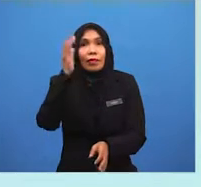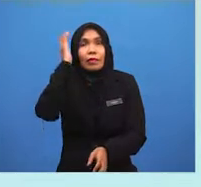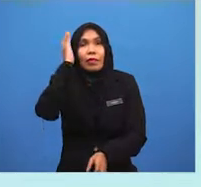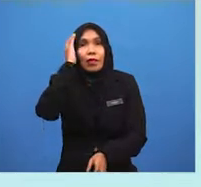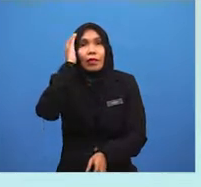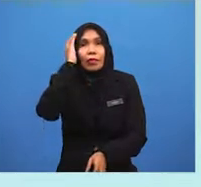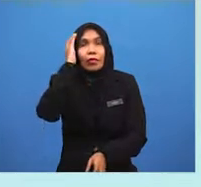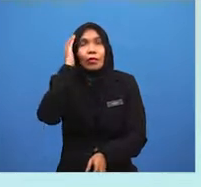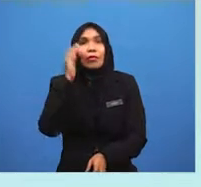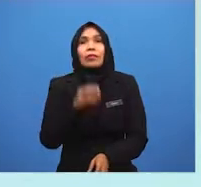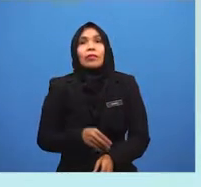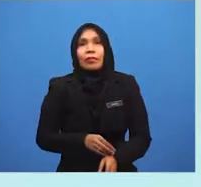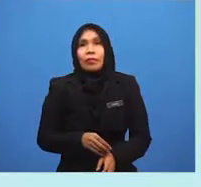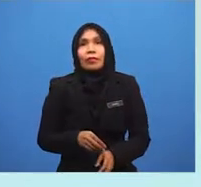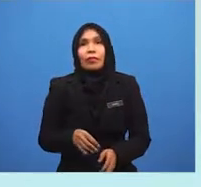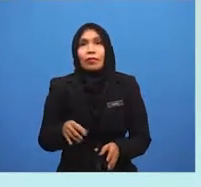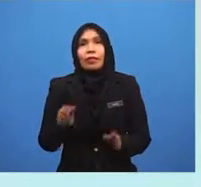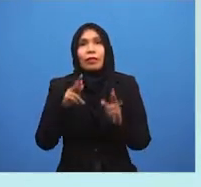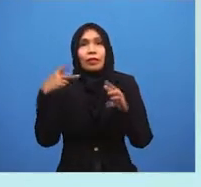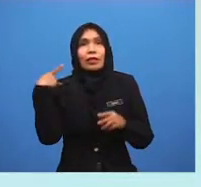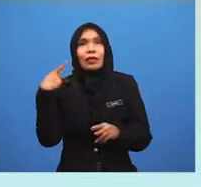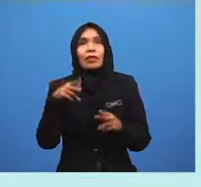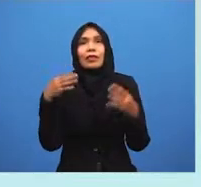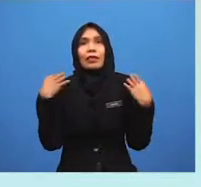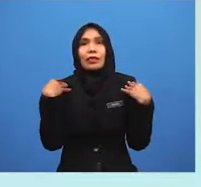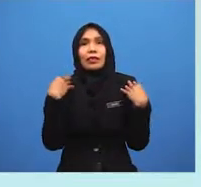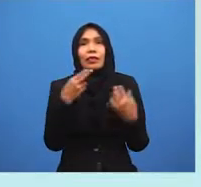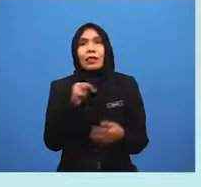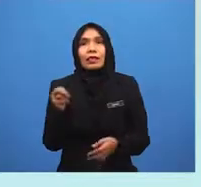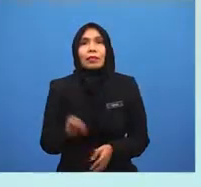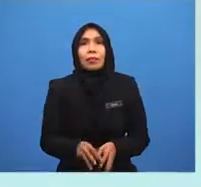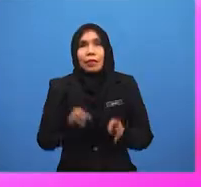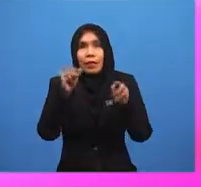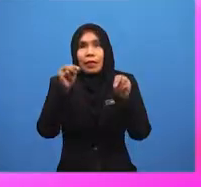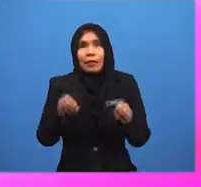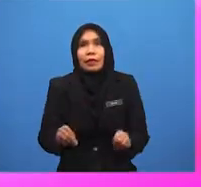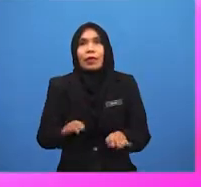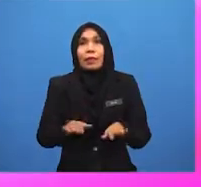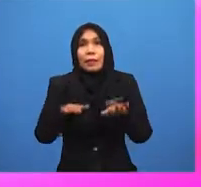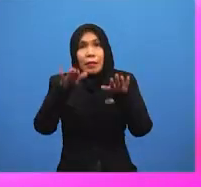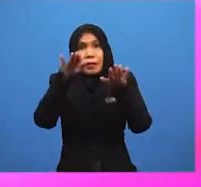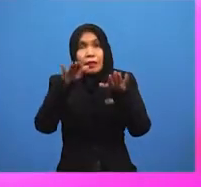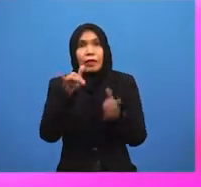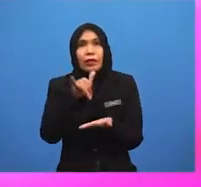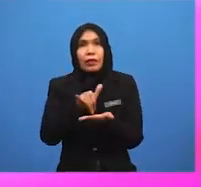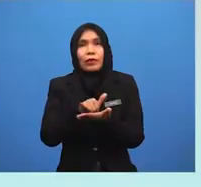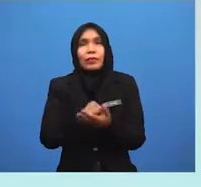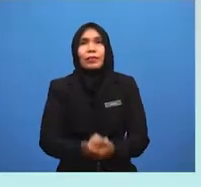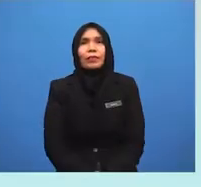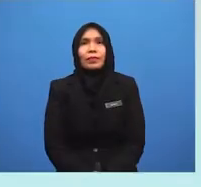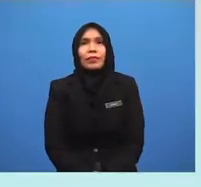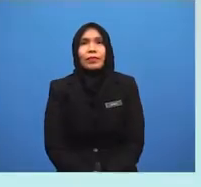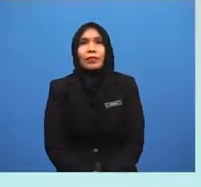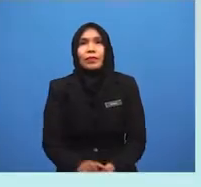peka terhadap keadaan mangsa banjir itu. Cuba murid-murid hayati